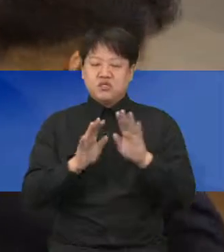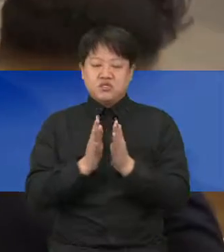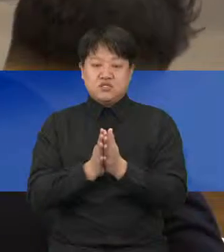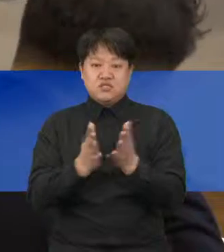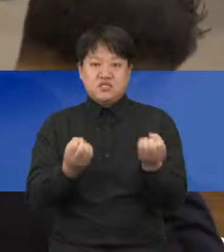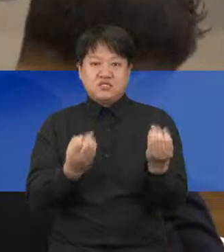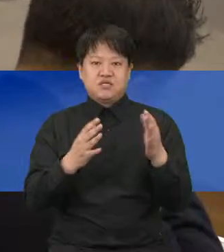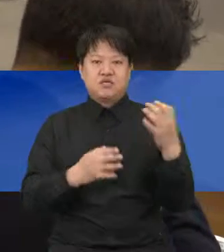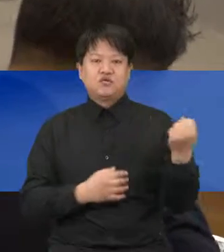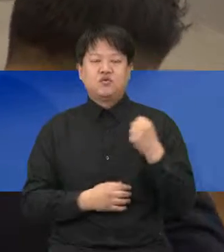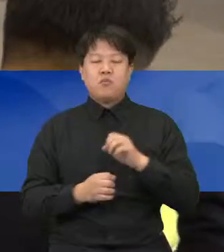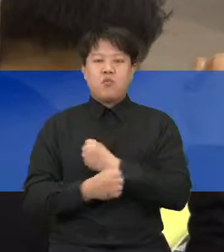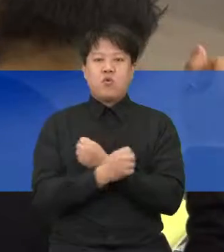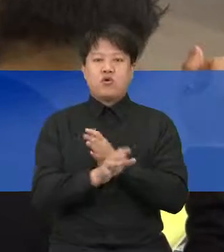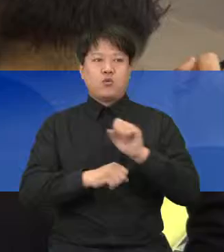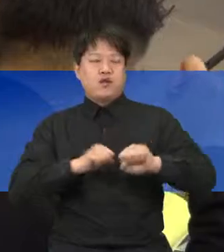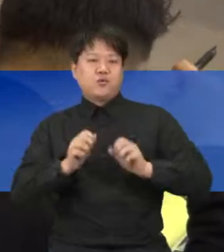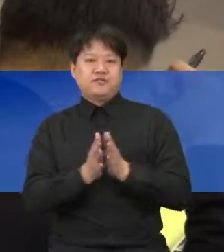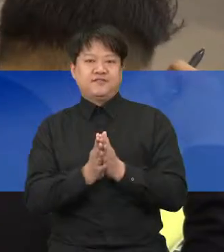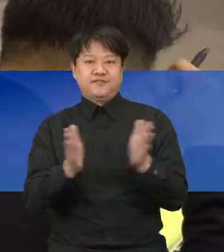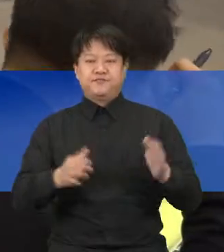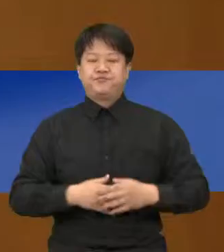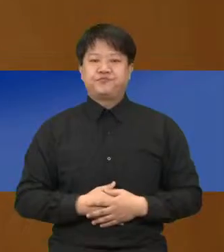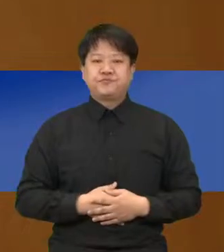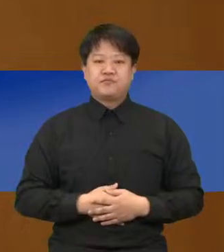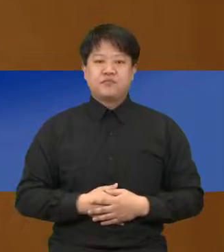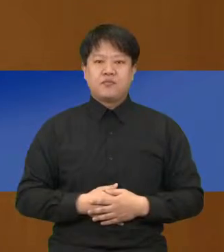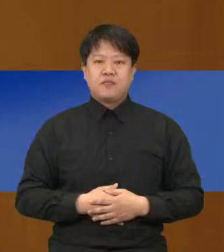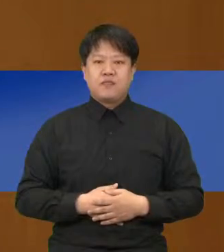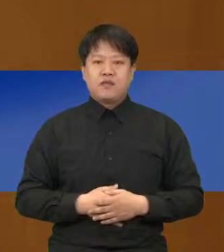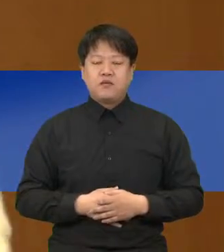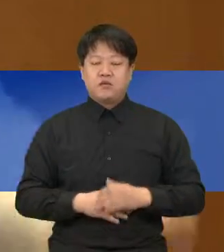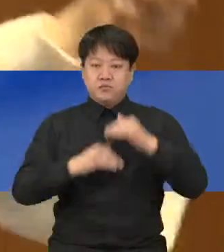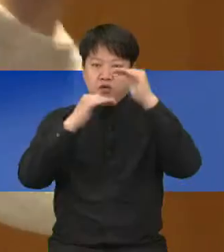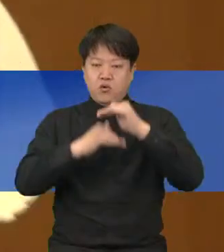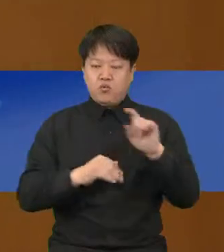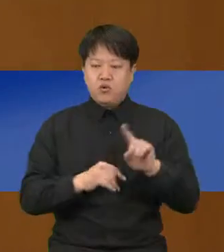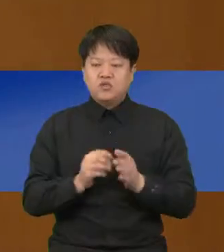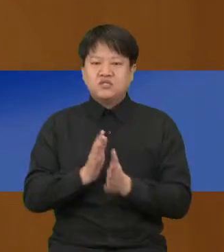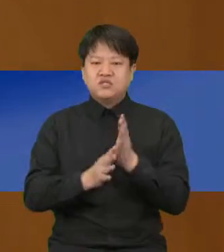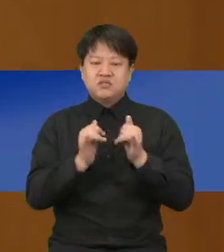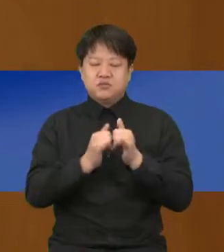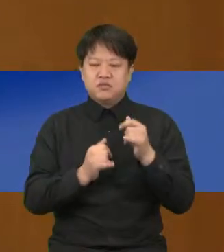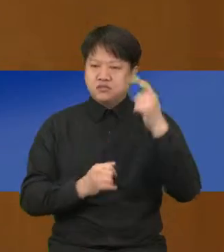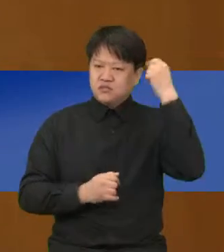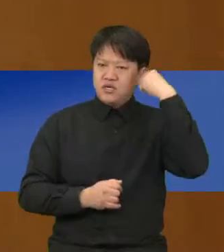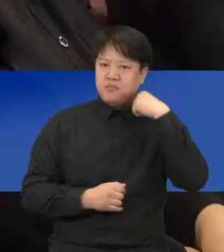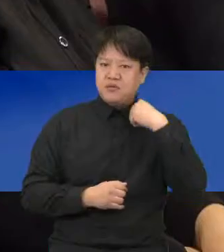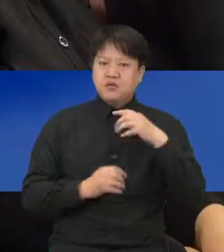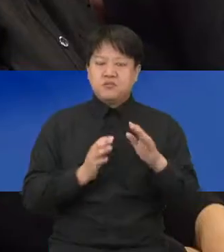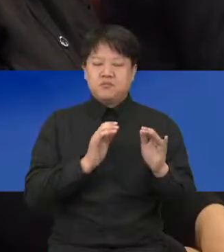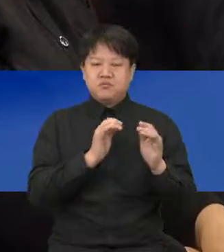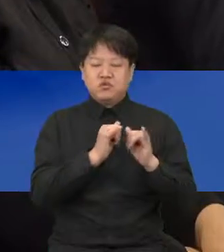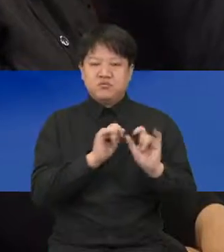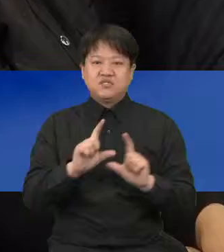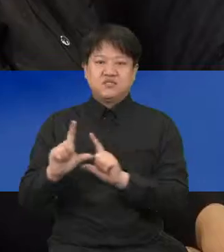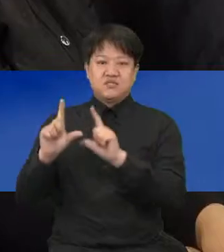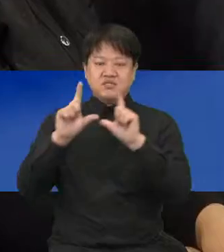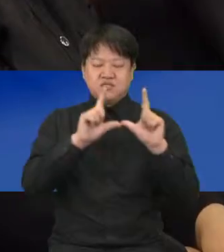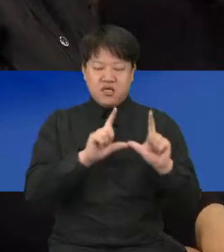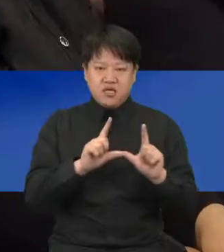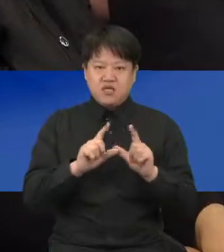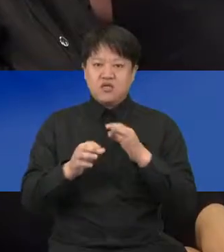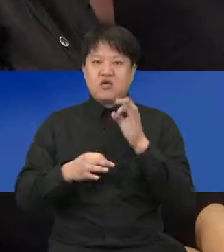갖고 본격적인 활동을 시작했습니다. 이번 정책기획단은 시민체감 민생경제도시, 함께